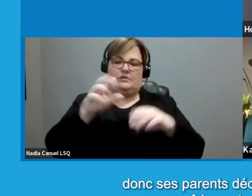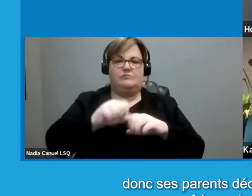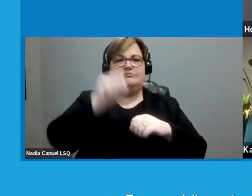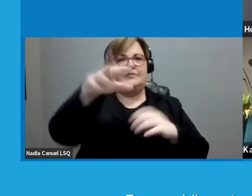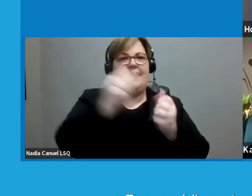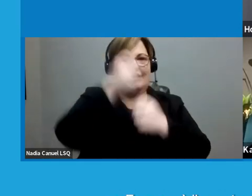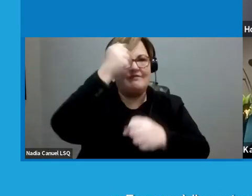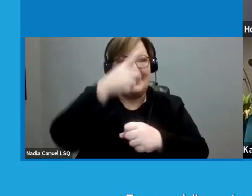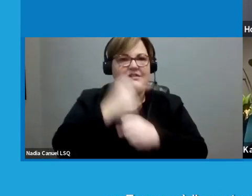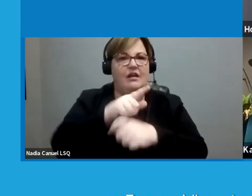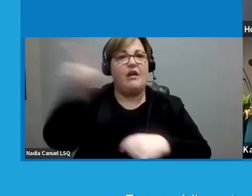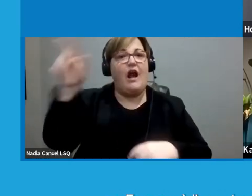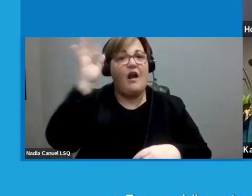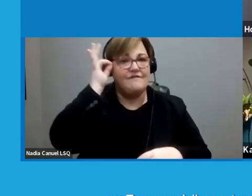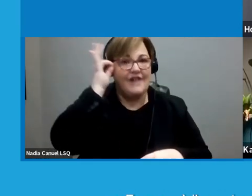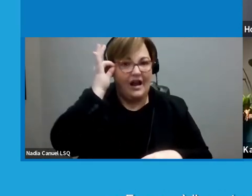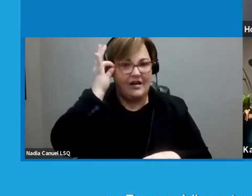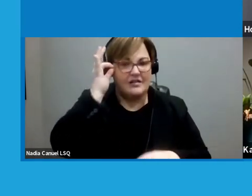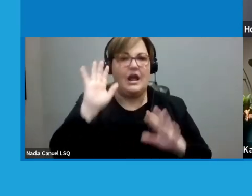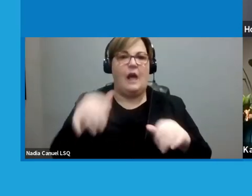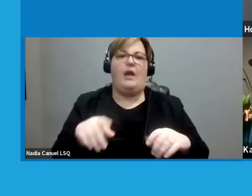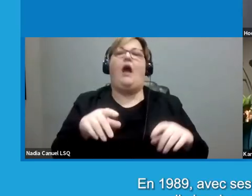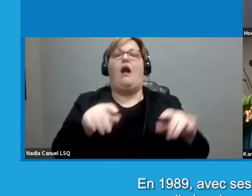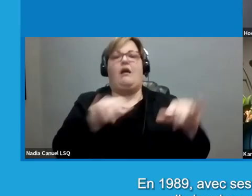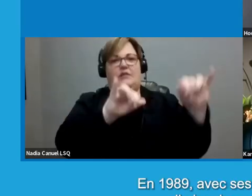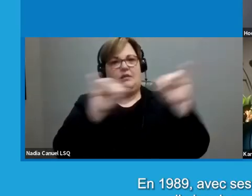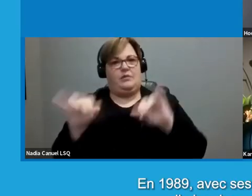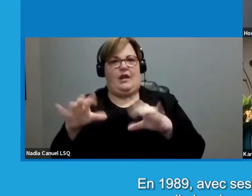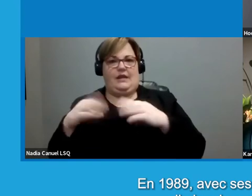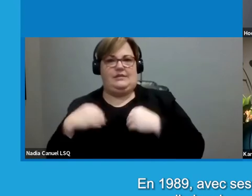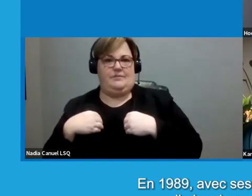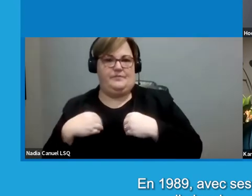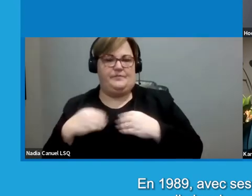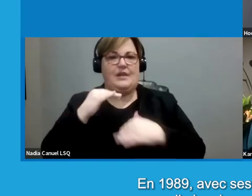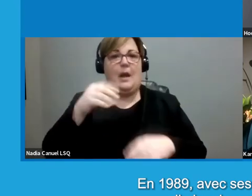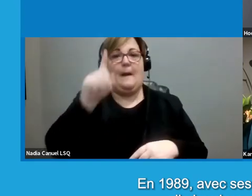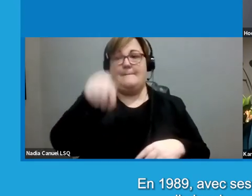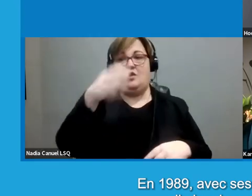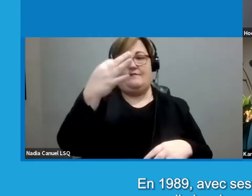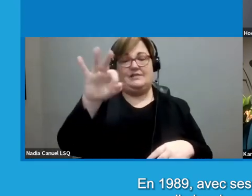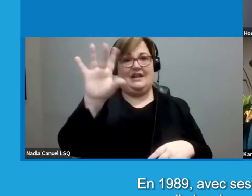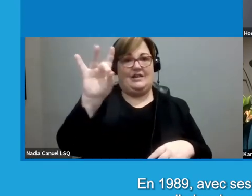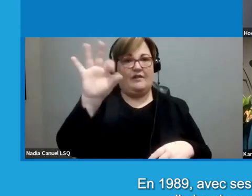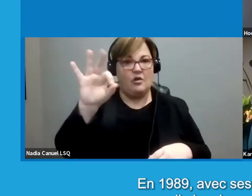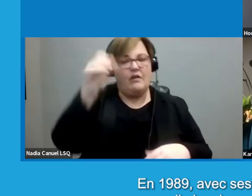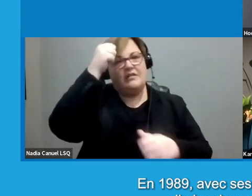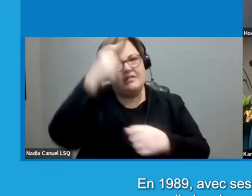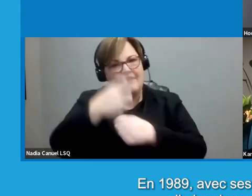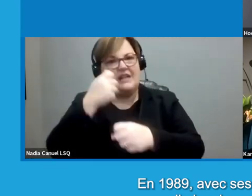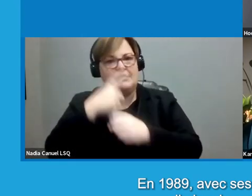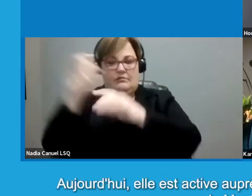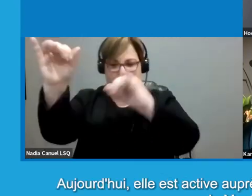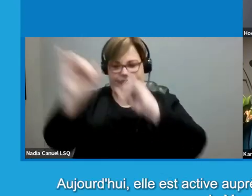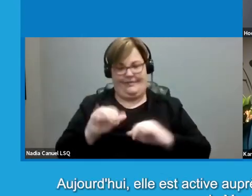et sœurs entendants en France, où ils sont reçus comme réfugiés. En 1989, avec ses frères et sœurs, elle immigre au